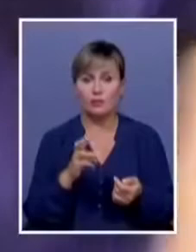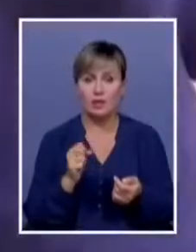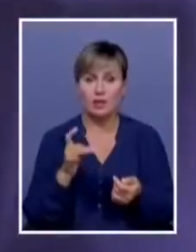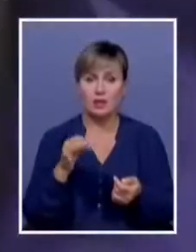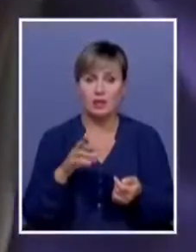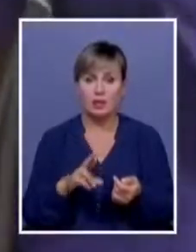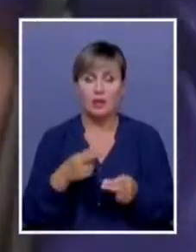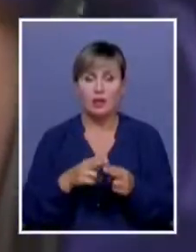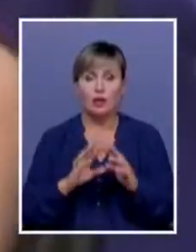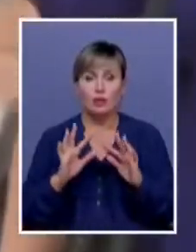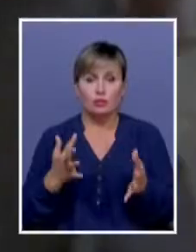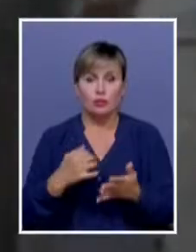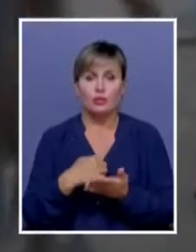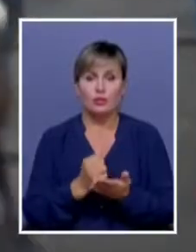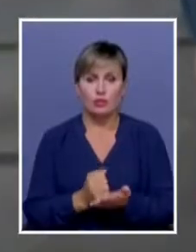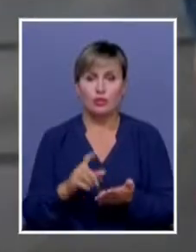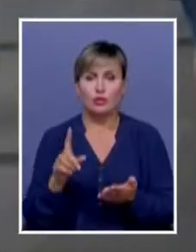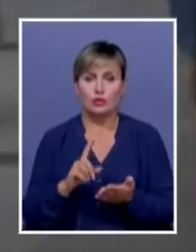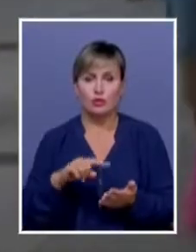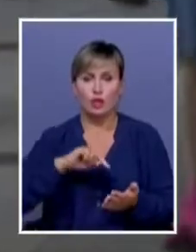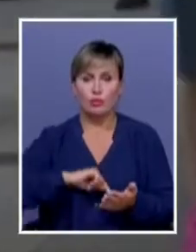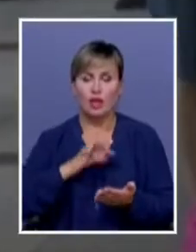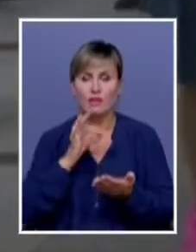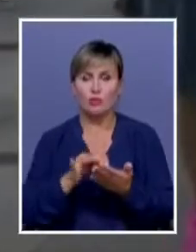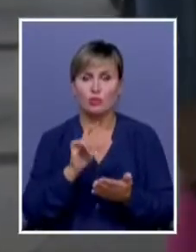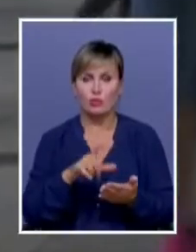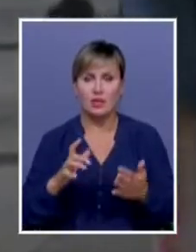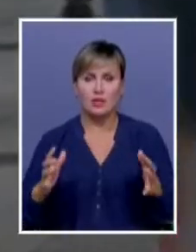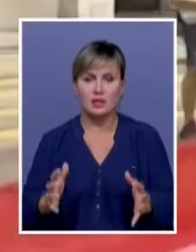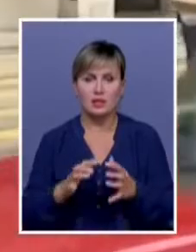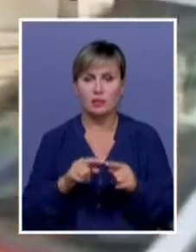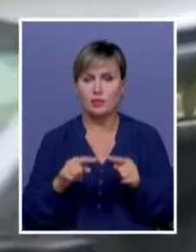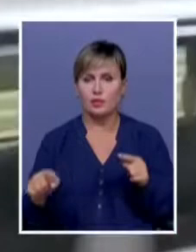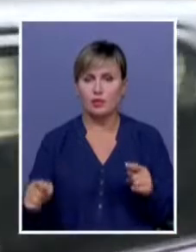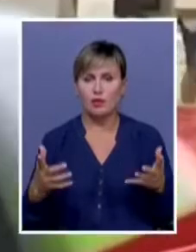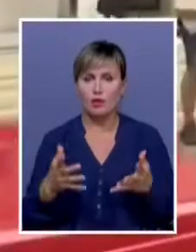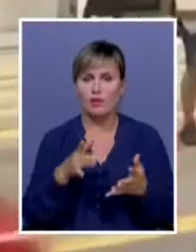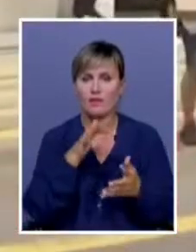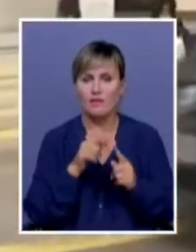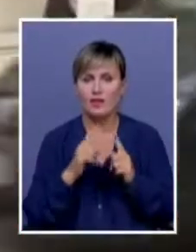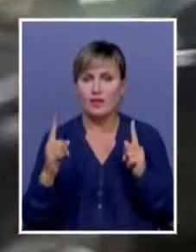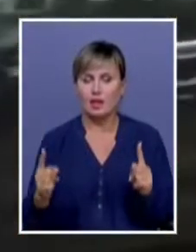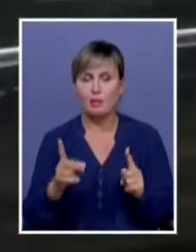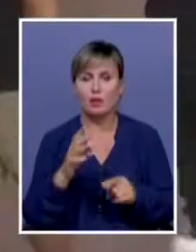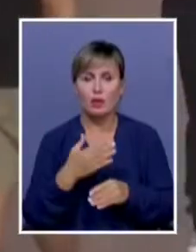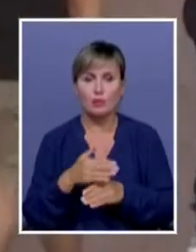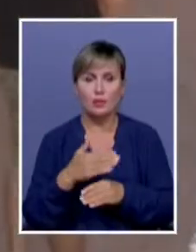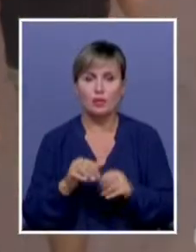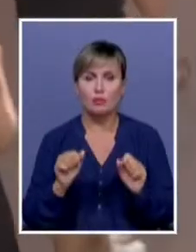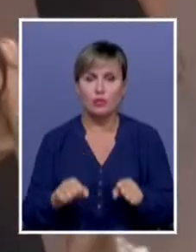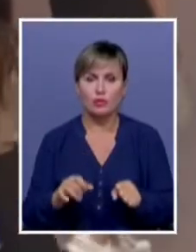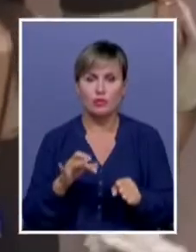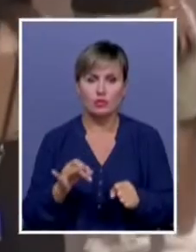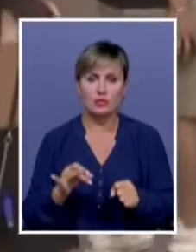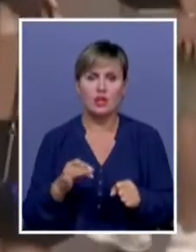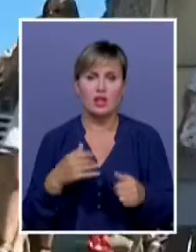Керкхове, этот случай подтверждает, что иммунный ответ у людей сохраняется на протяжении какого-то периода, но со временем он может и